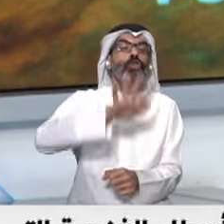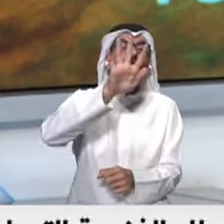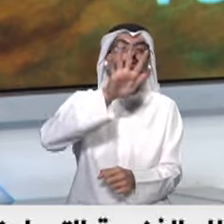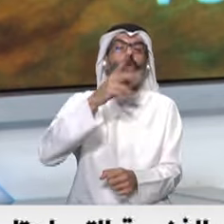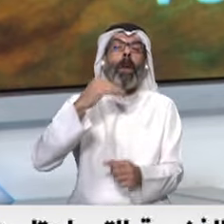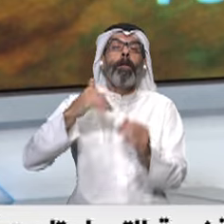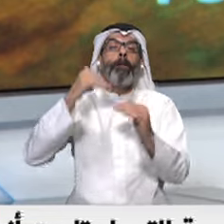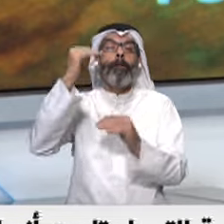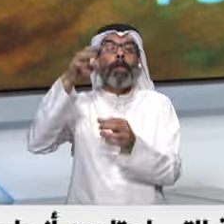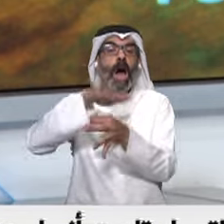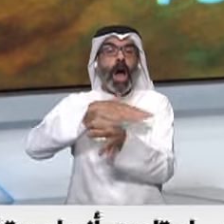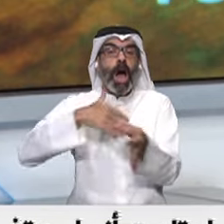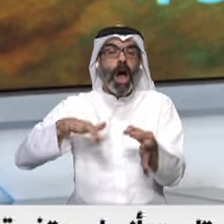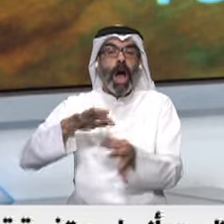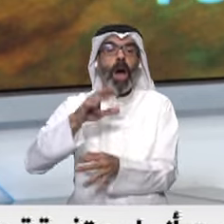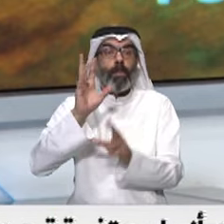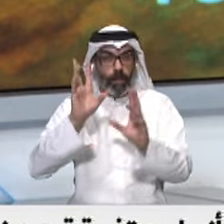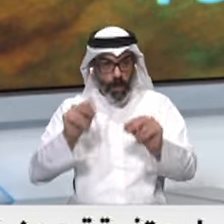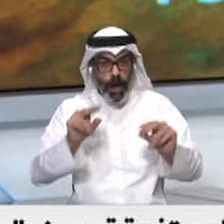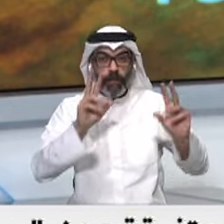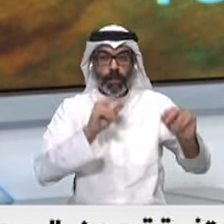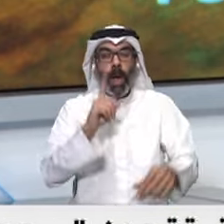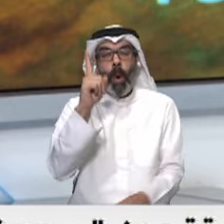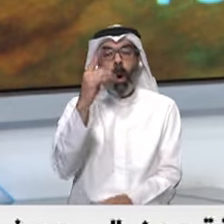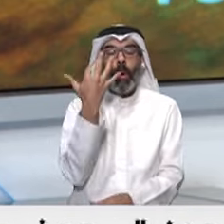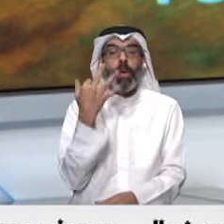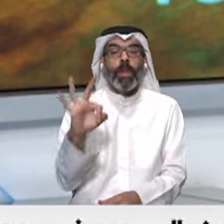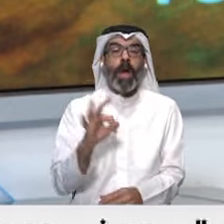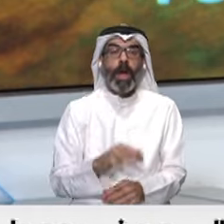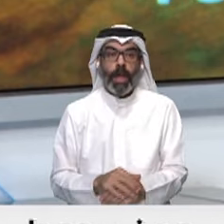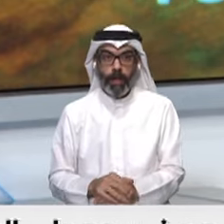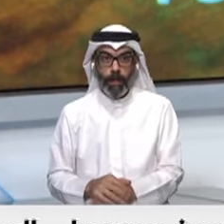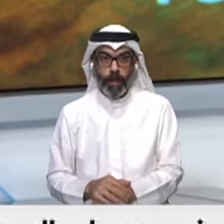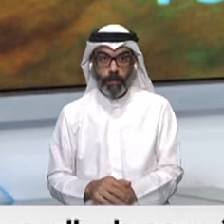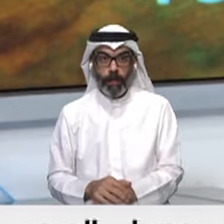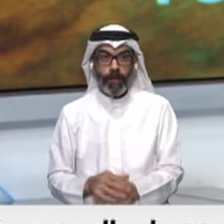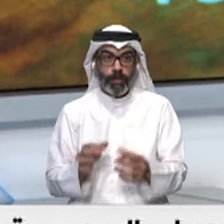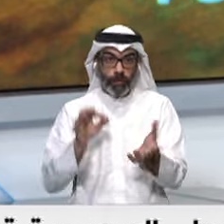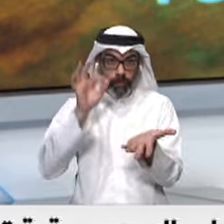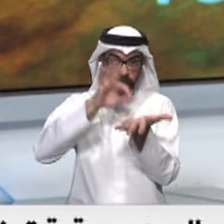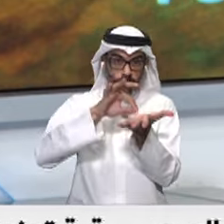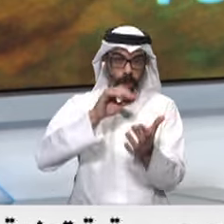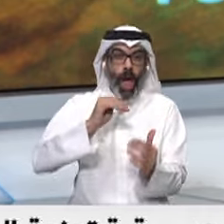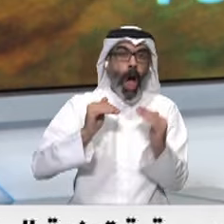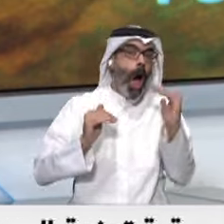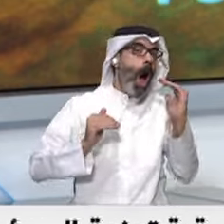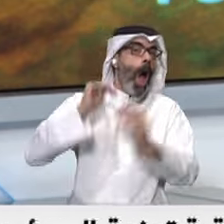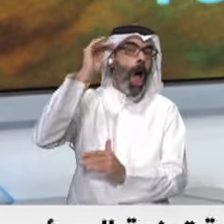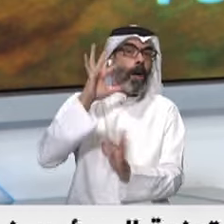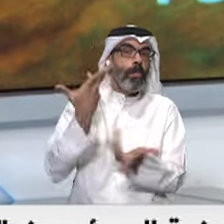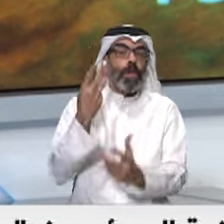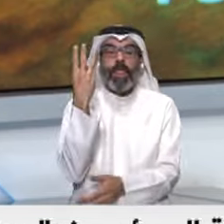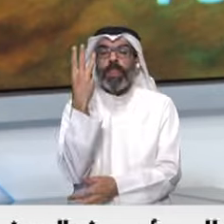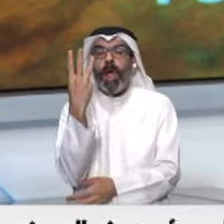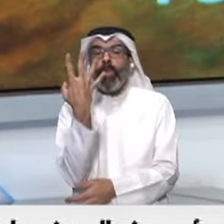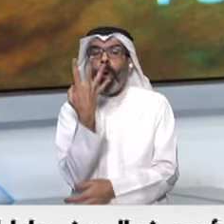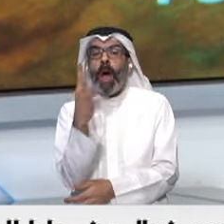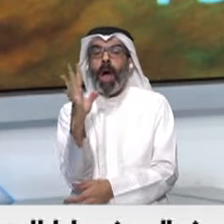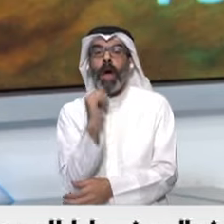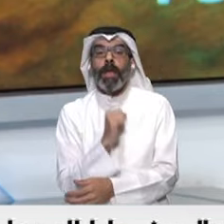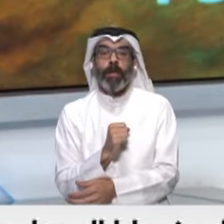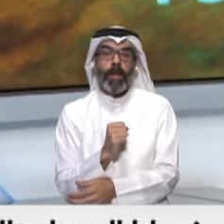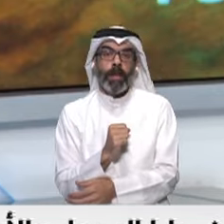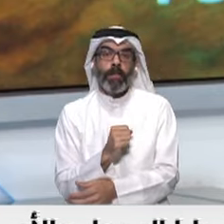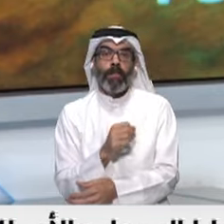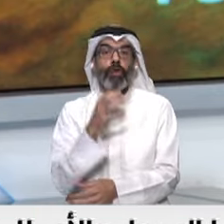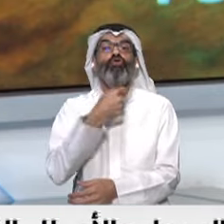وبوبيان وفيلكا ايضا 31 درجه مئويه 43 راح تكون اعلى درجه حراره متوقعه ومتوقع انها تكون في